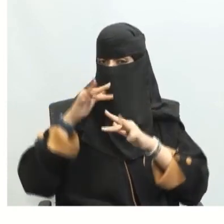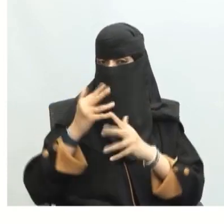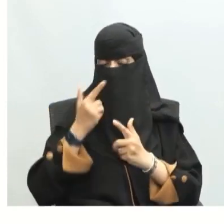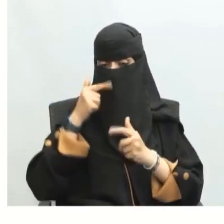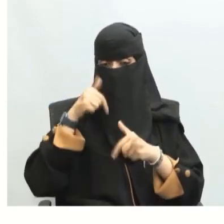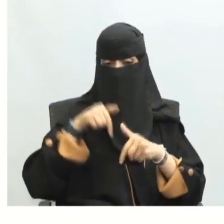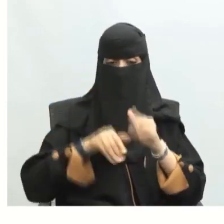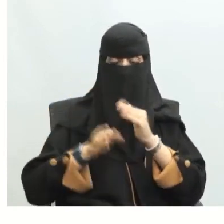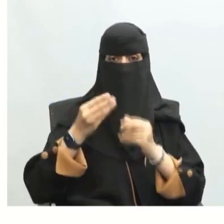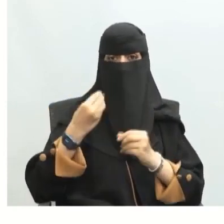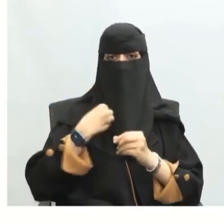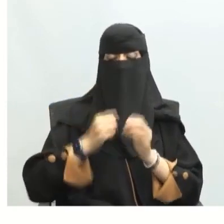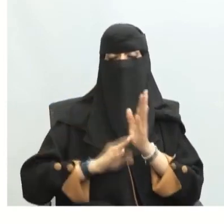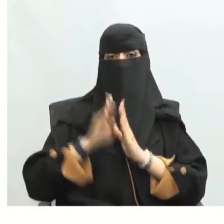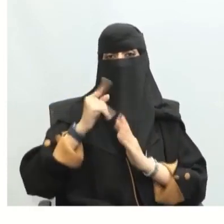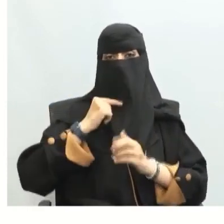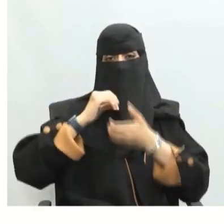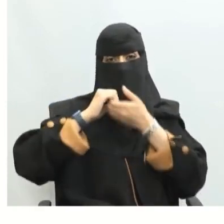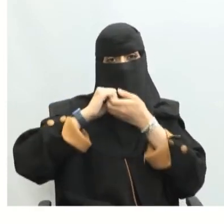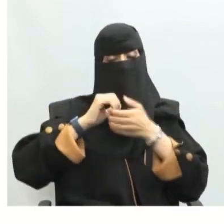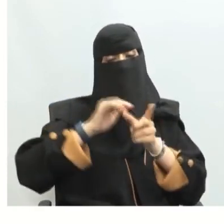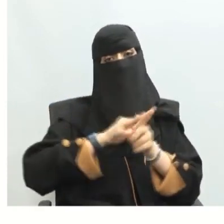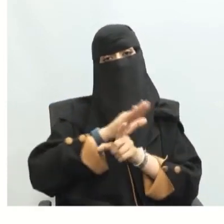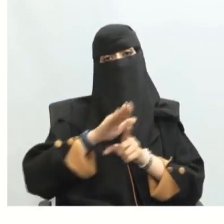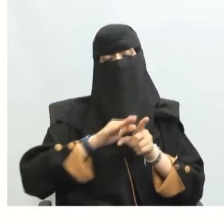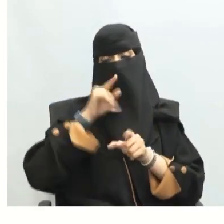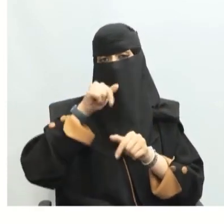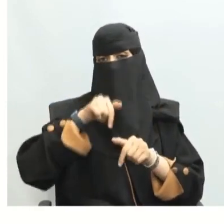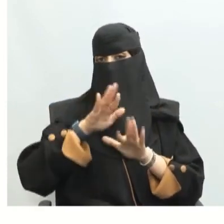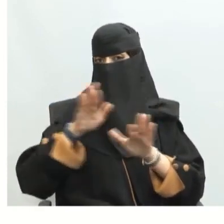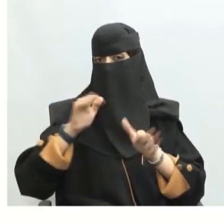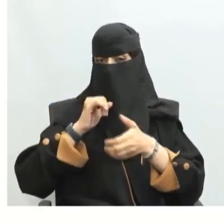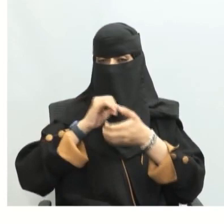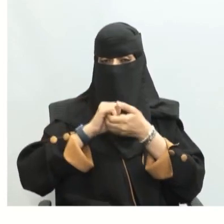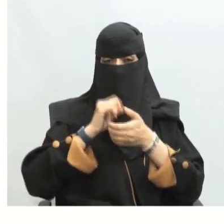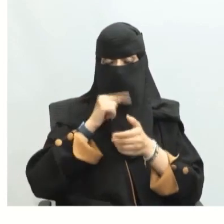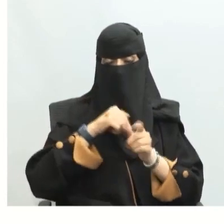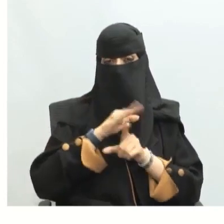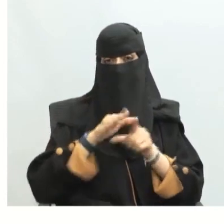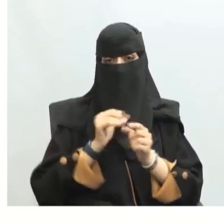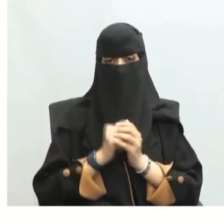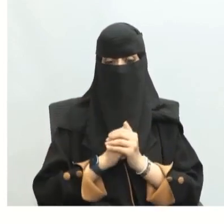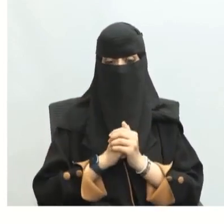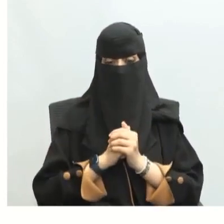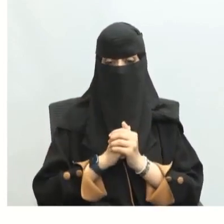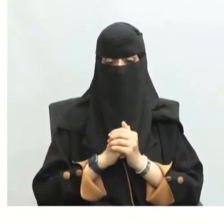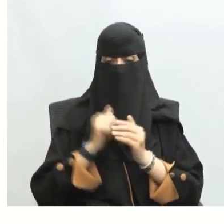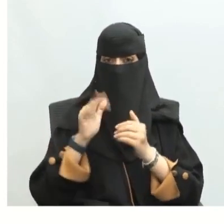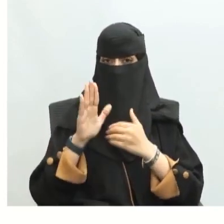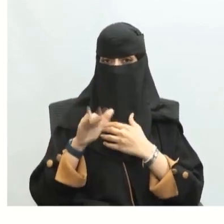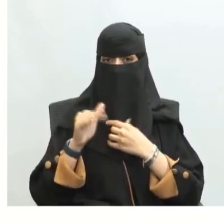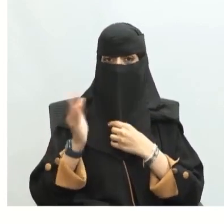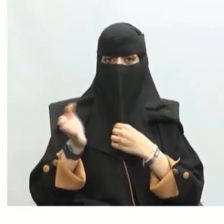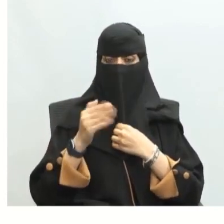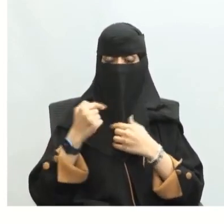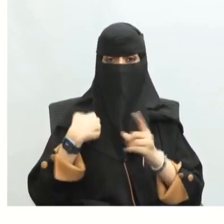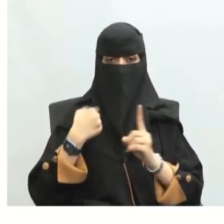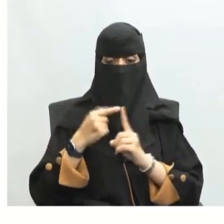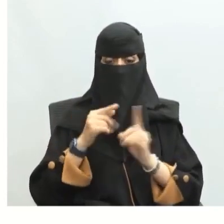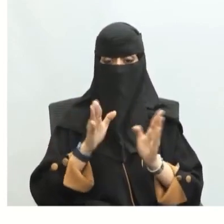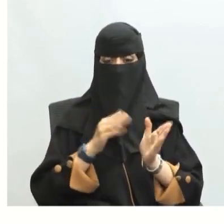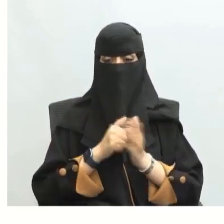يعزز لدينا اللحمه الوطنيه او التلاحم الوطني ايضا من اهداف الحوار